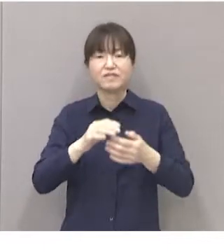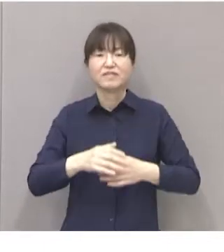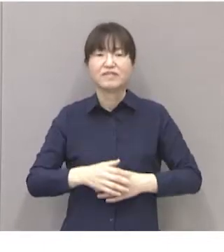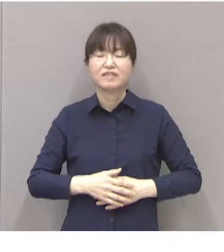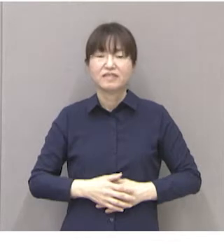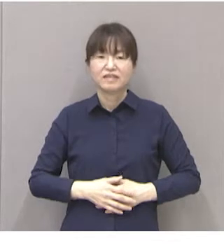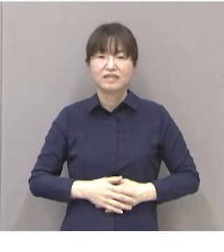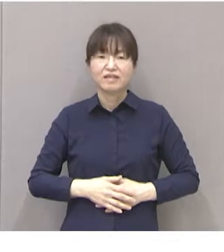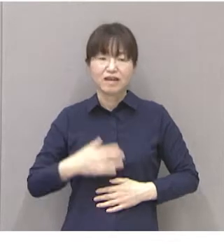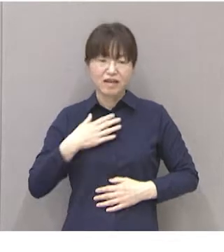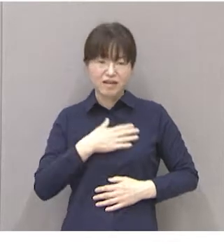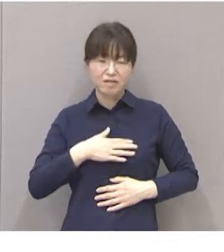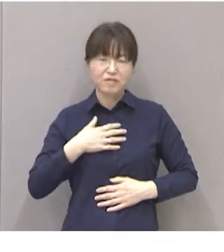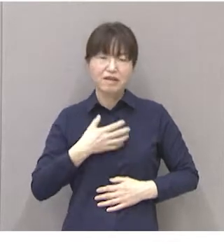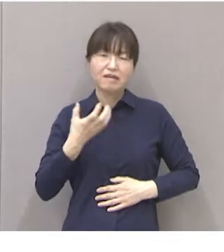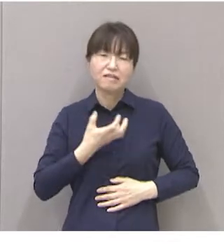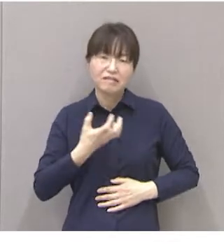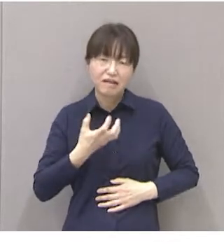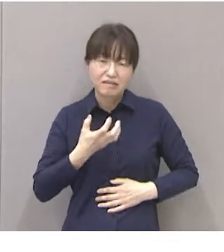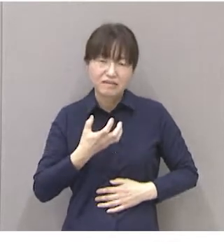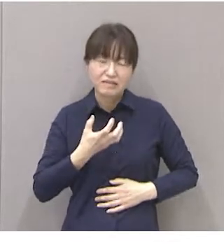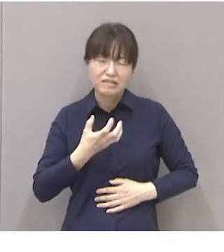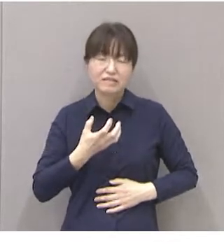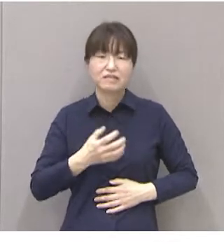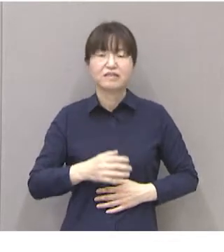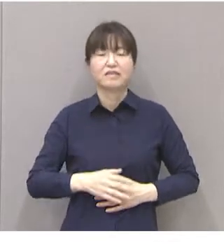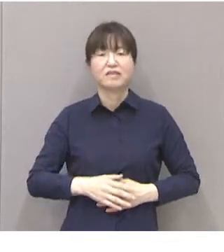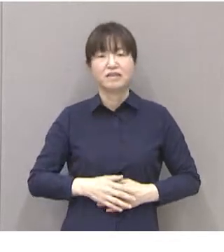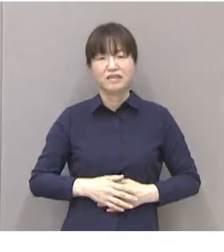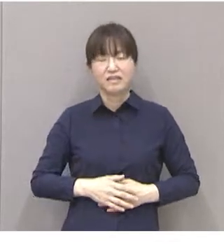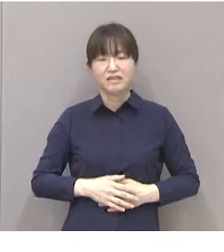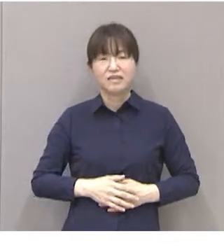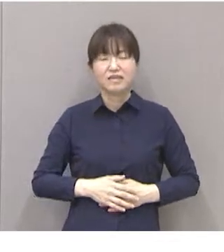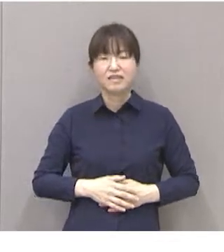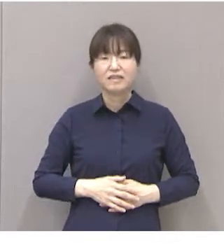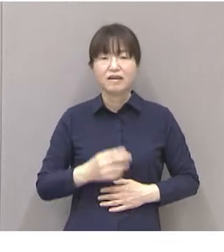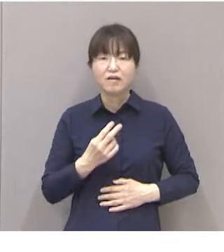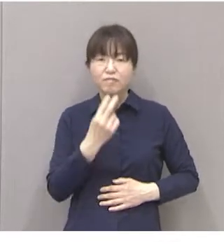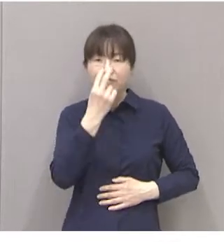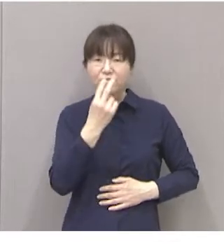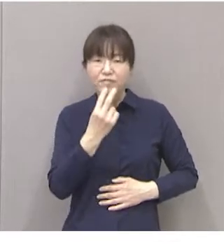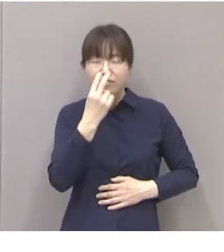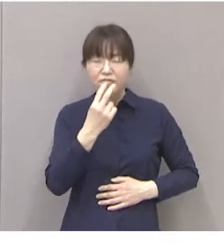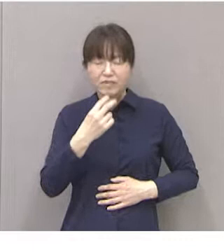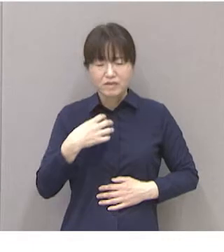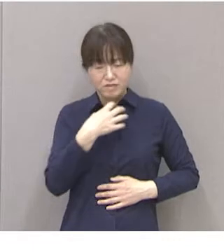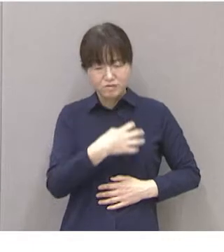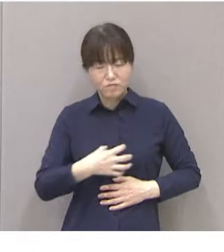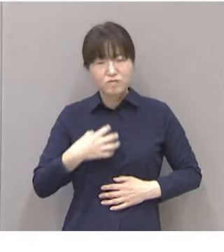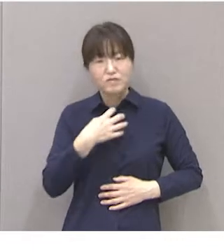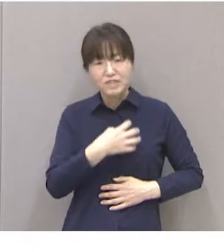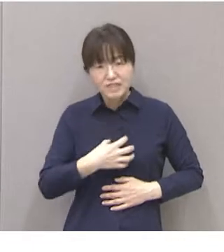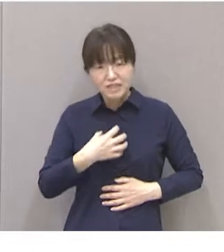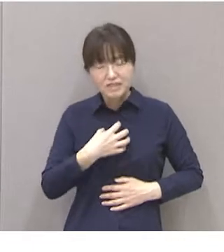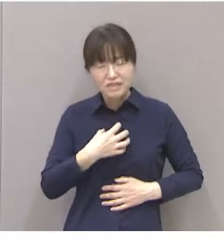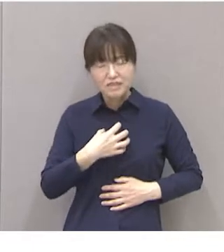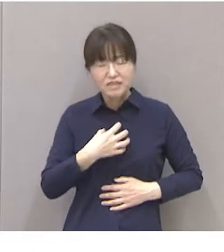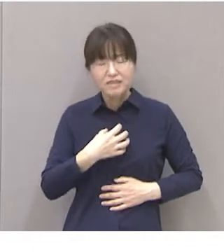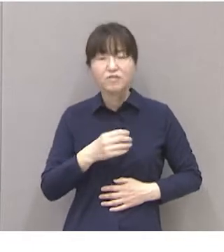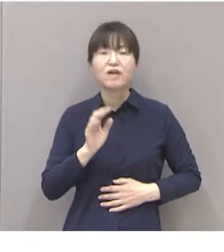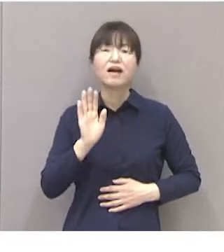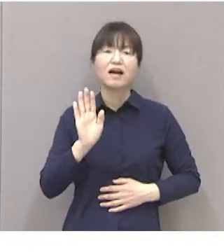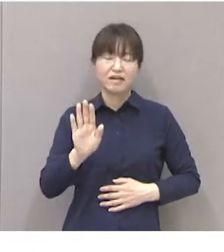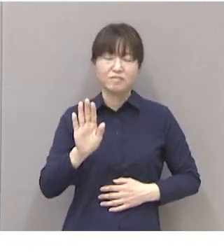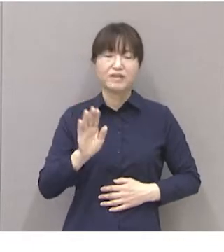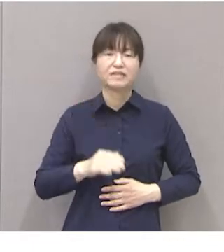えー胸が痛くなるとかですねそれからあの正位置が苦しいという症状が出ますこれはまあ